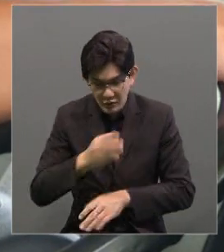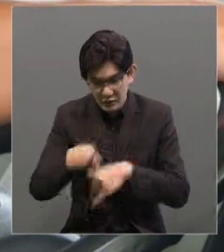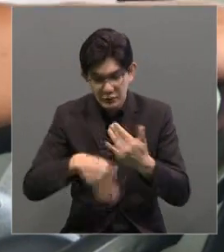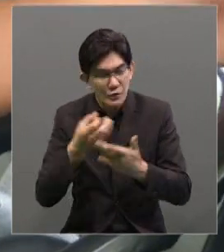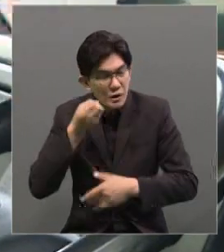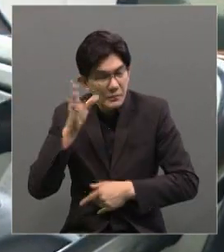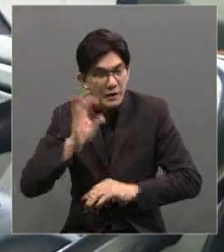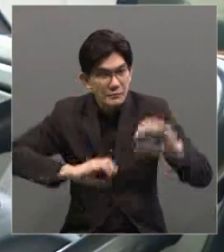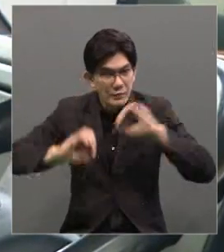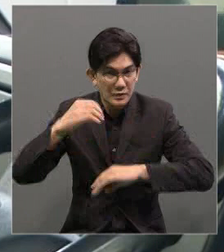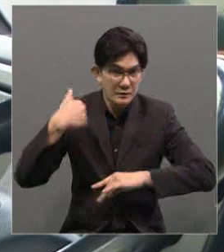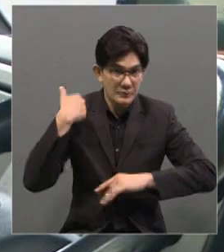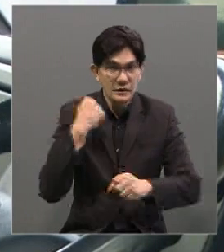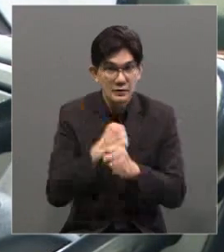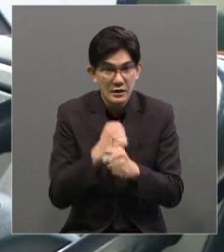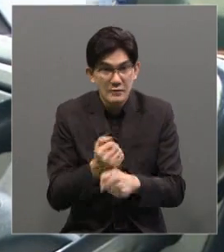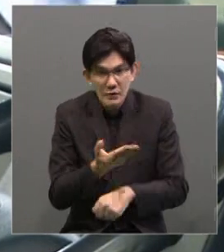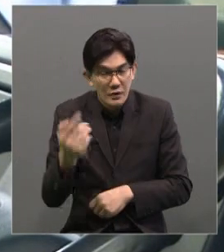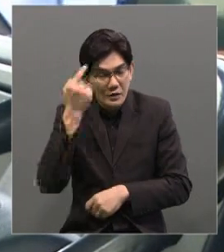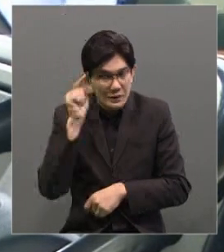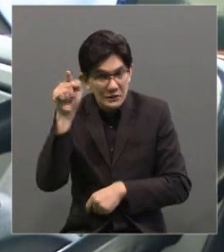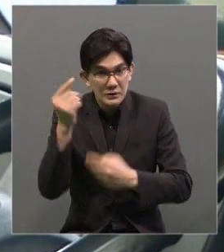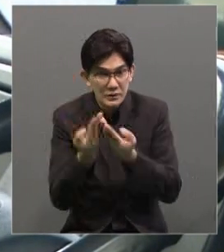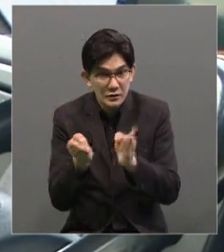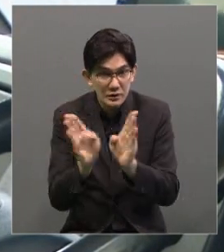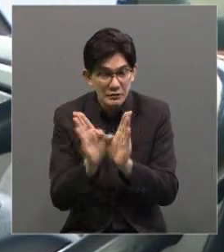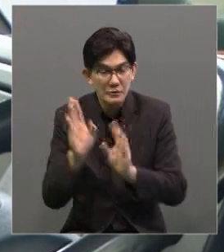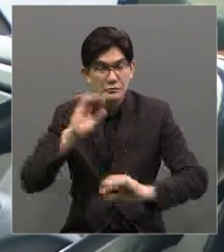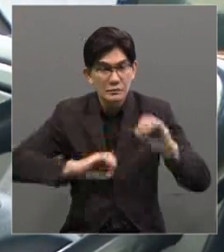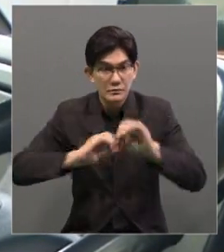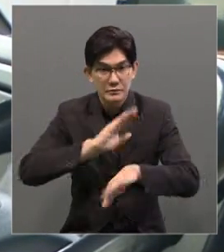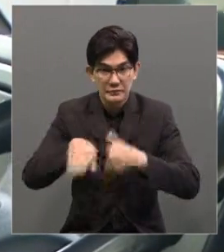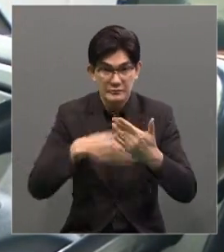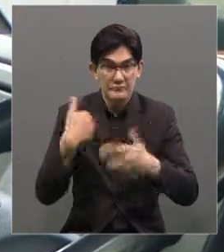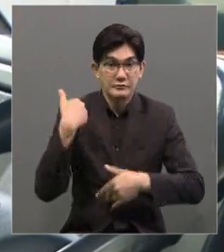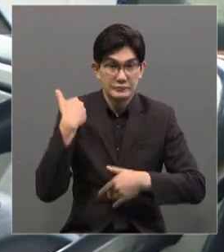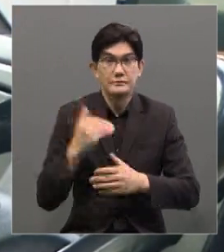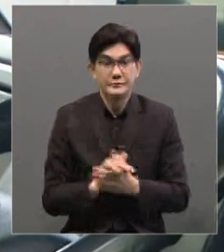ยทำอะไรก็ขอให้คิดถึงครอบครัวนะฮะเดินทางปลอดภัยทุกท่านนะครับ